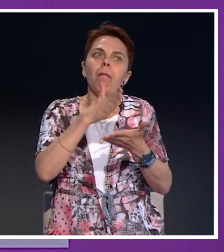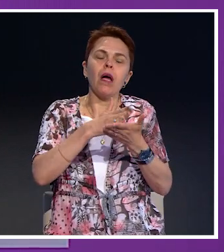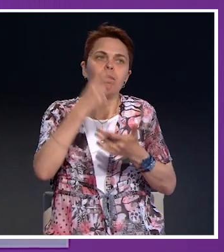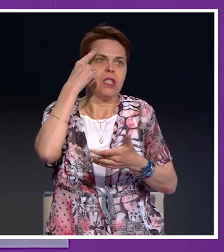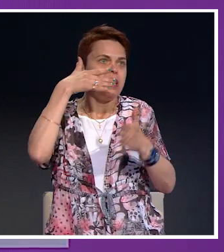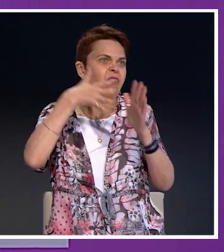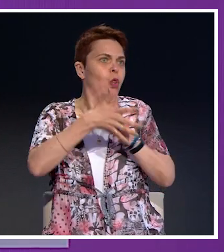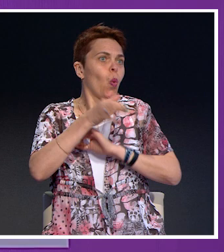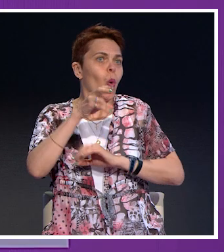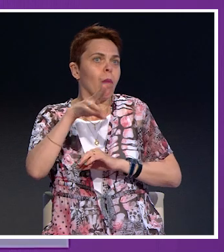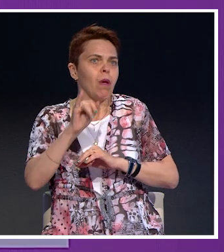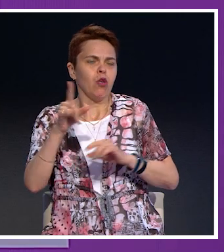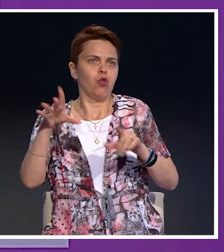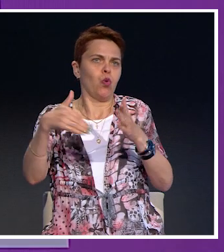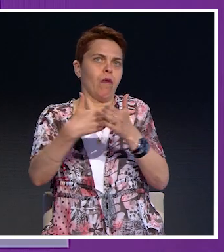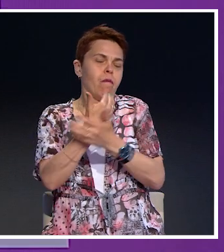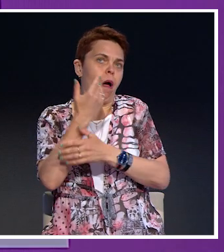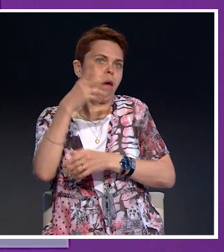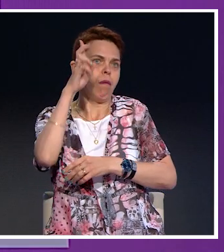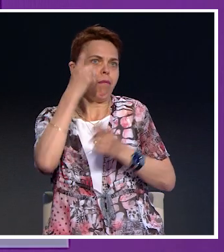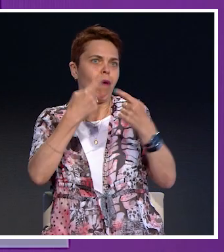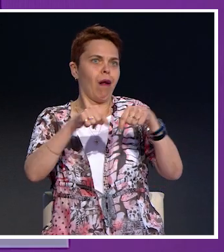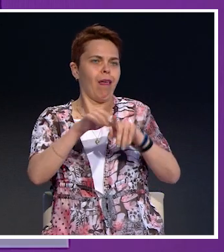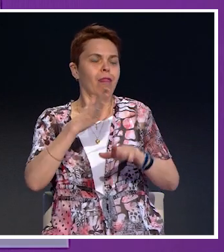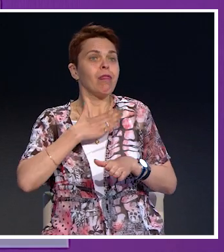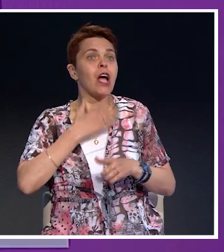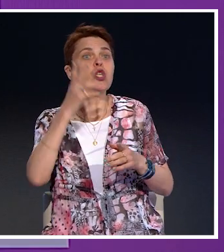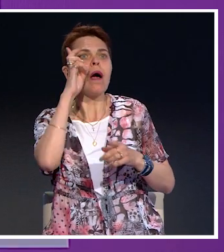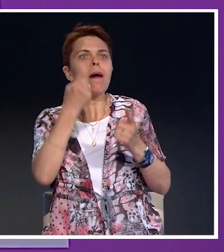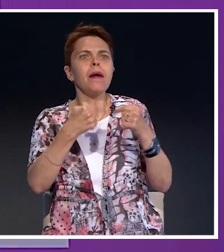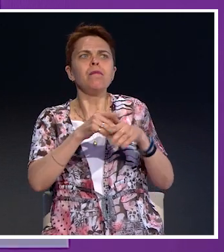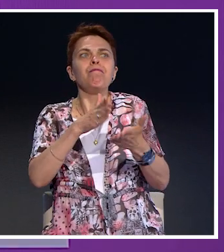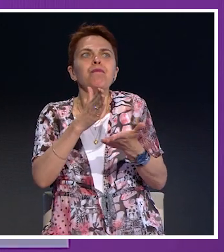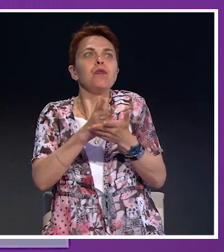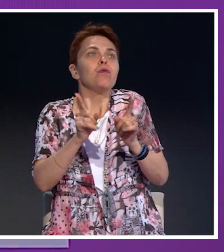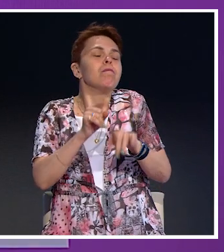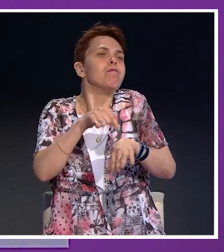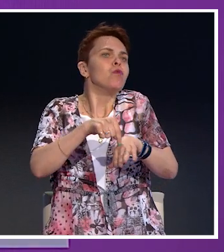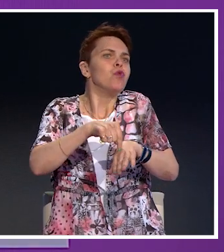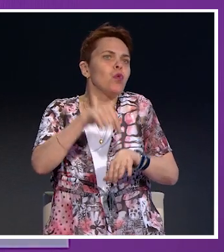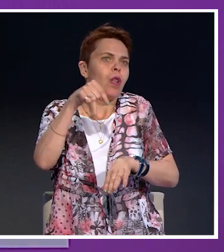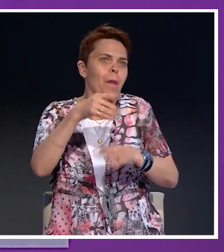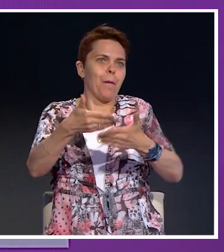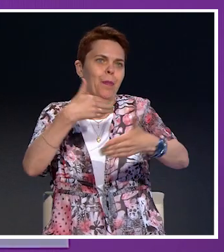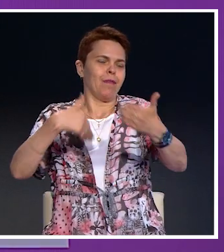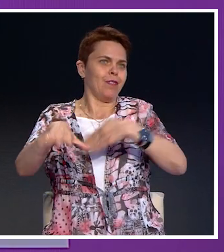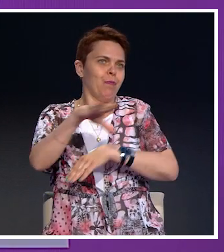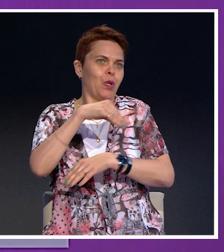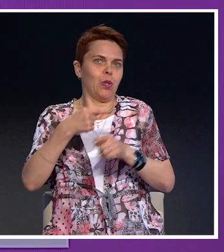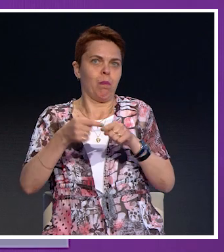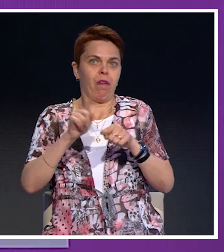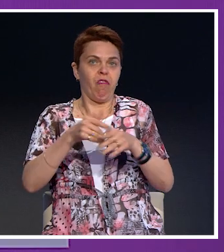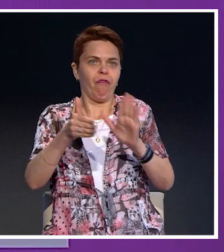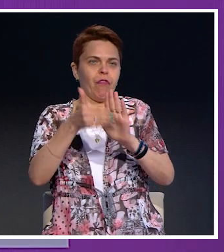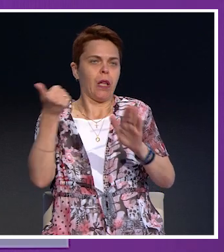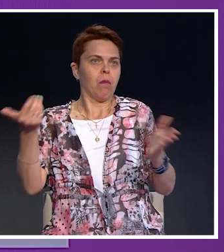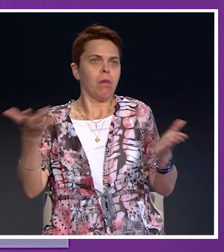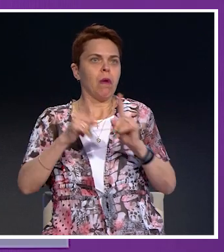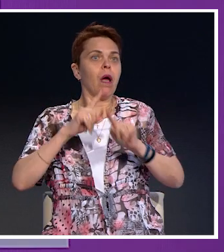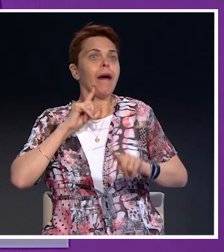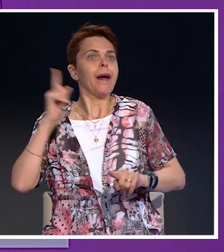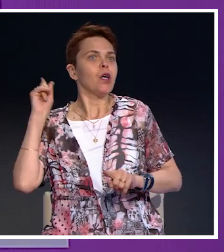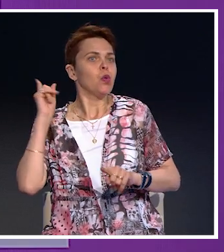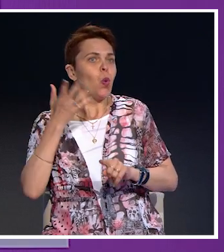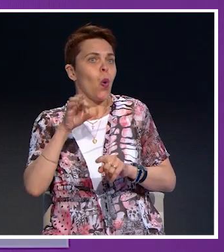бути свідомі, що нова країна і наша країна є дуже чутливою перед цими всіма викликами. Рік